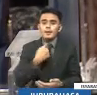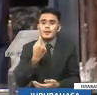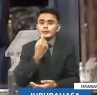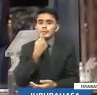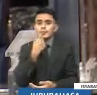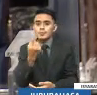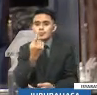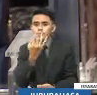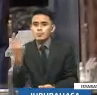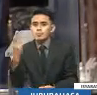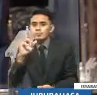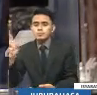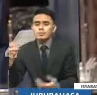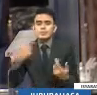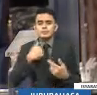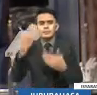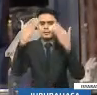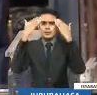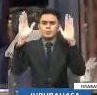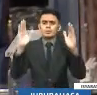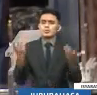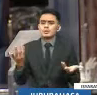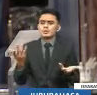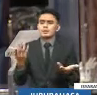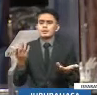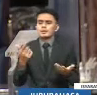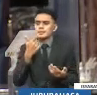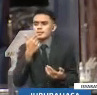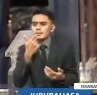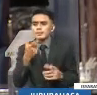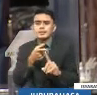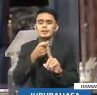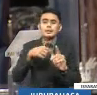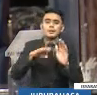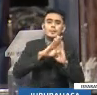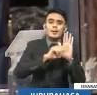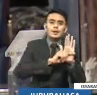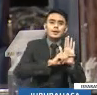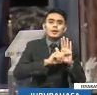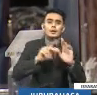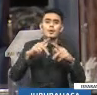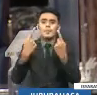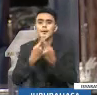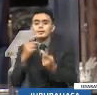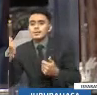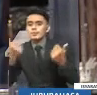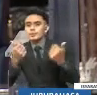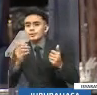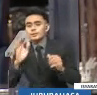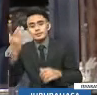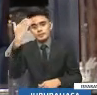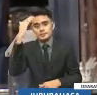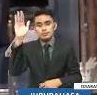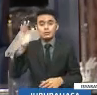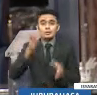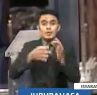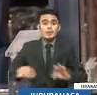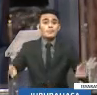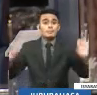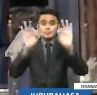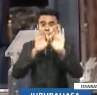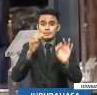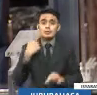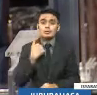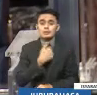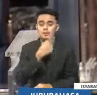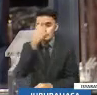tadi, saya pun tak tahu. Dan ini orang mana-mana daripada parti, daripada mana-mana parti. Yang penting bagi